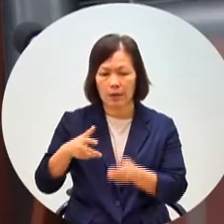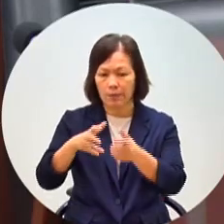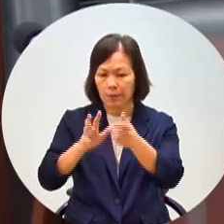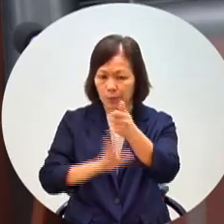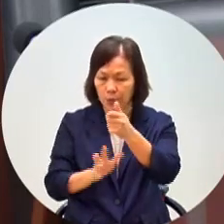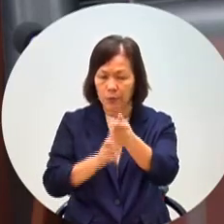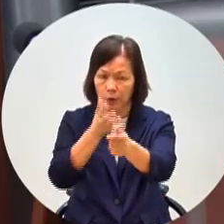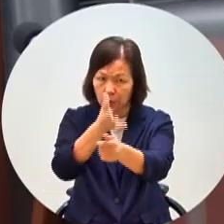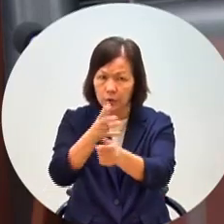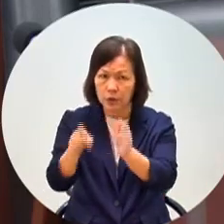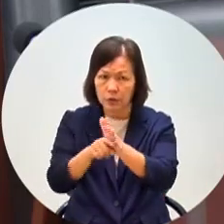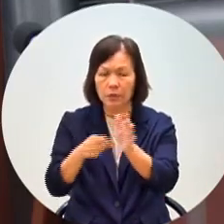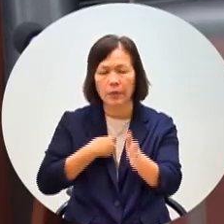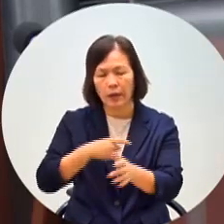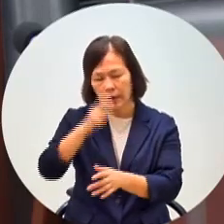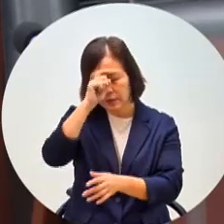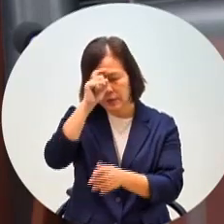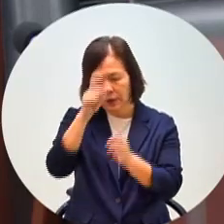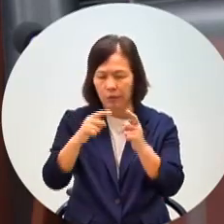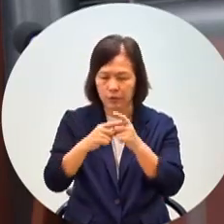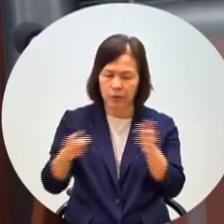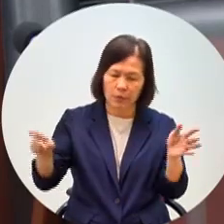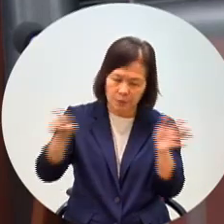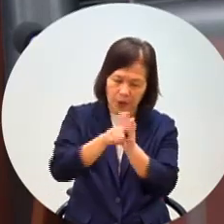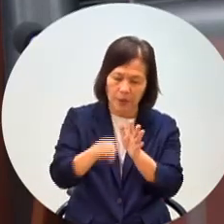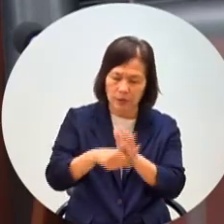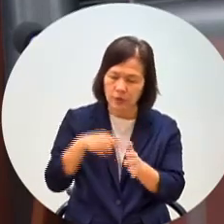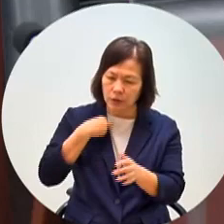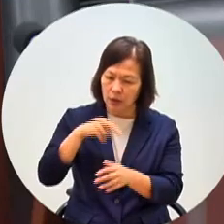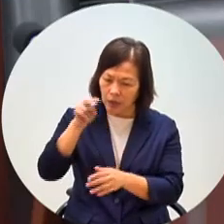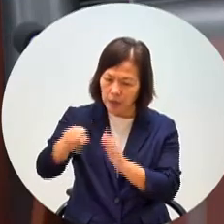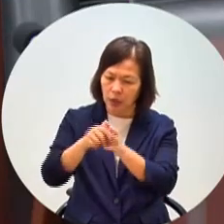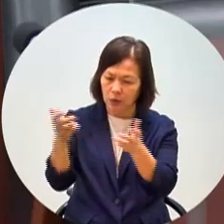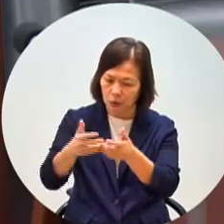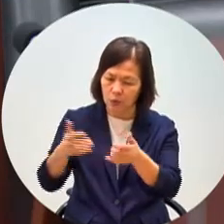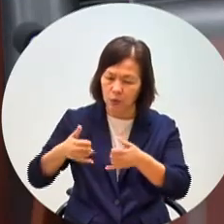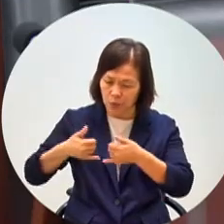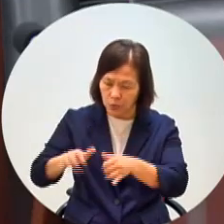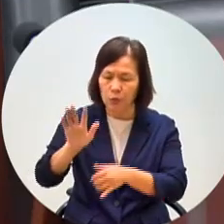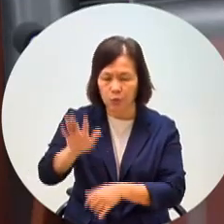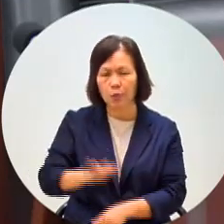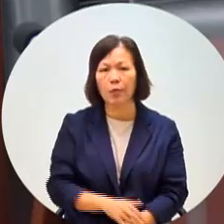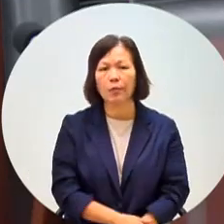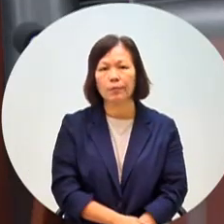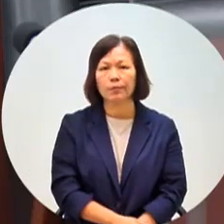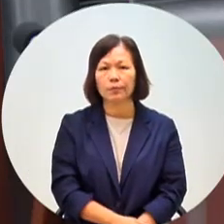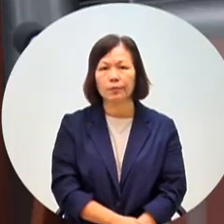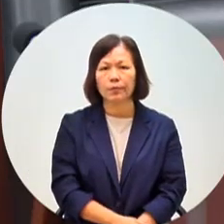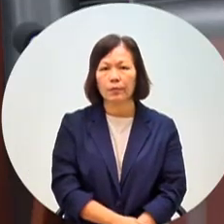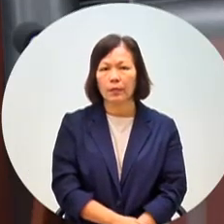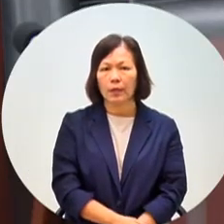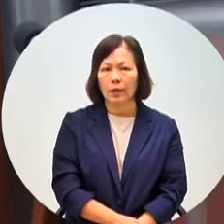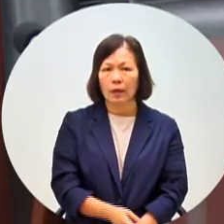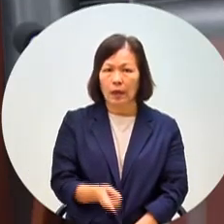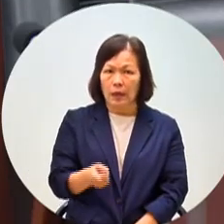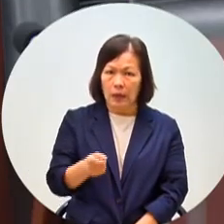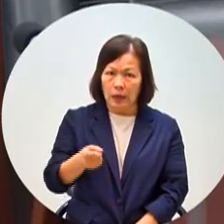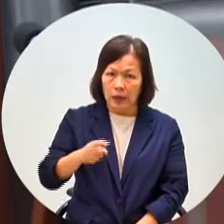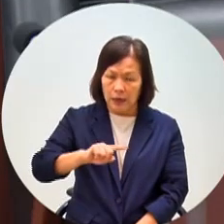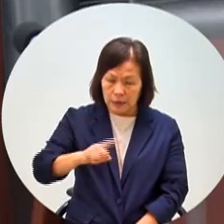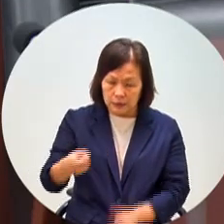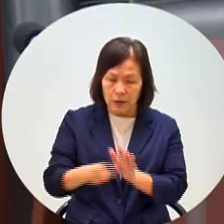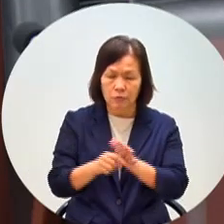说过，我希望我机器人看有这个路的开辟啦，哈。接下来就是交通